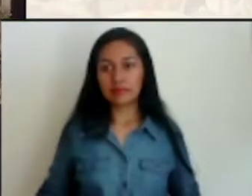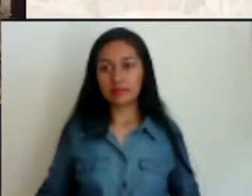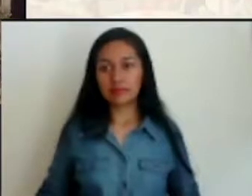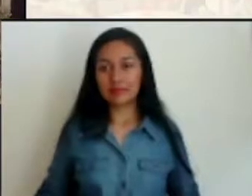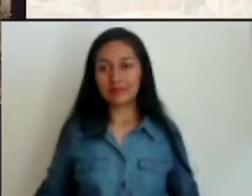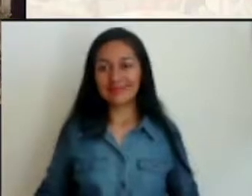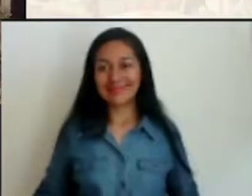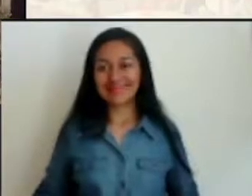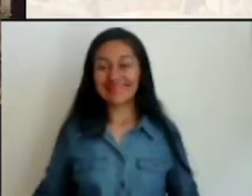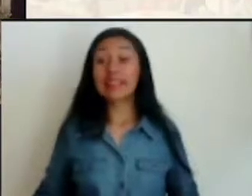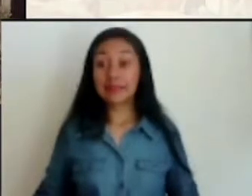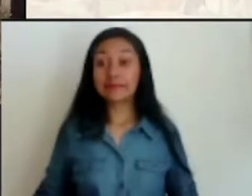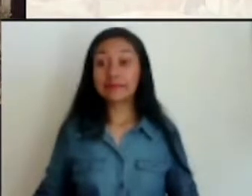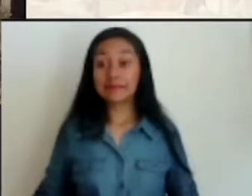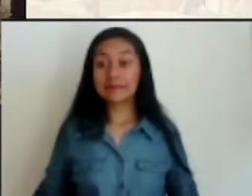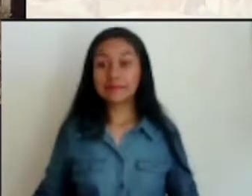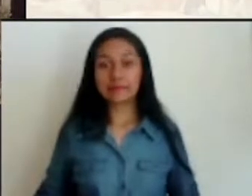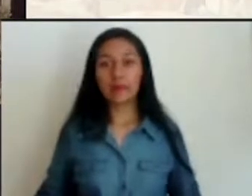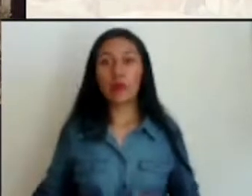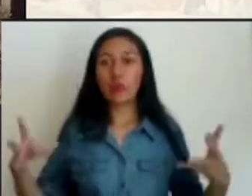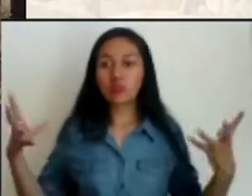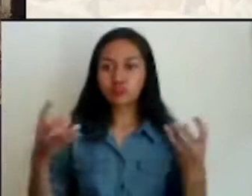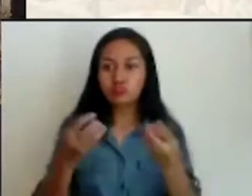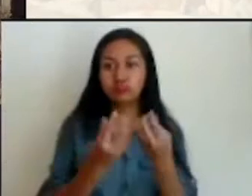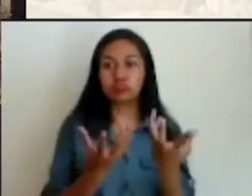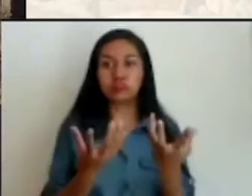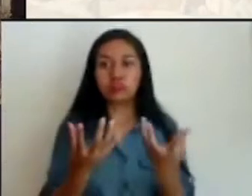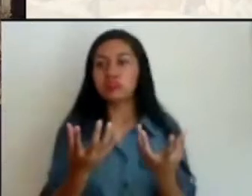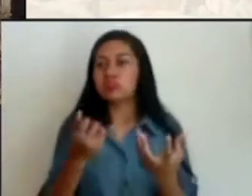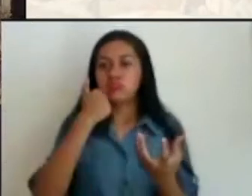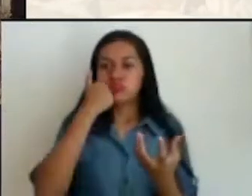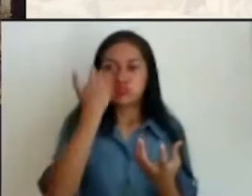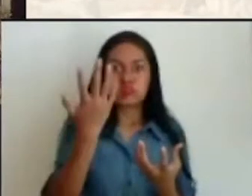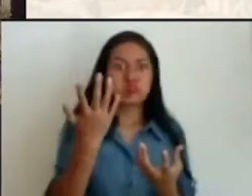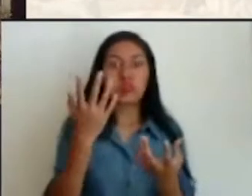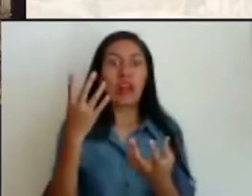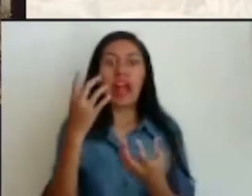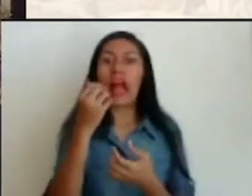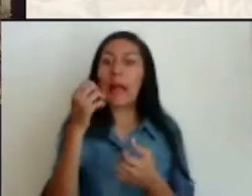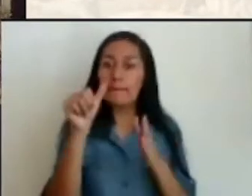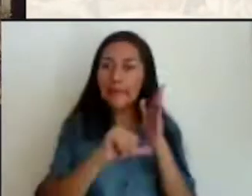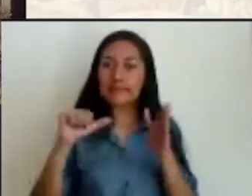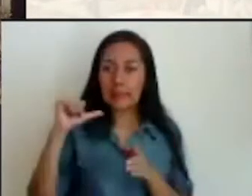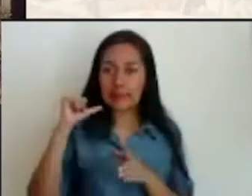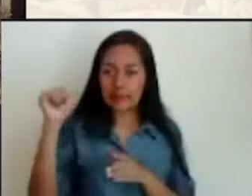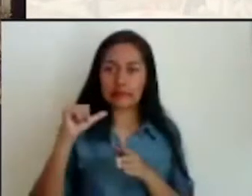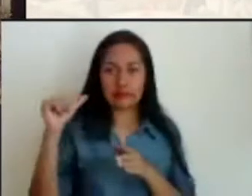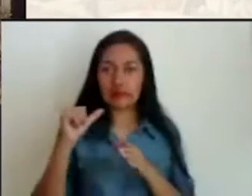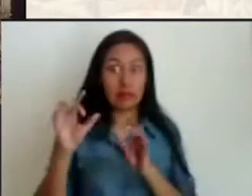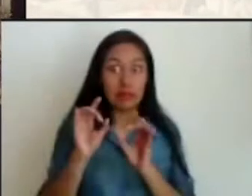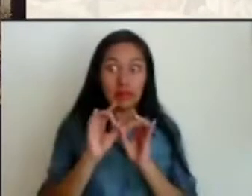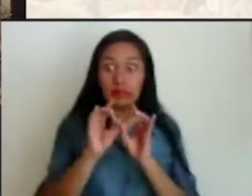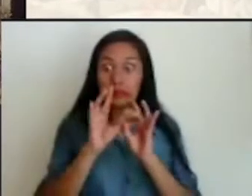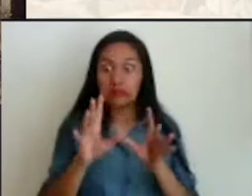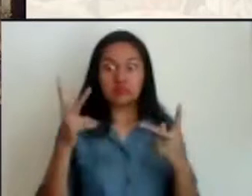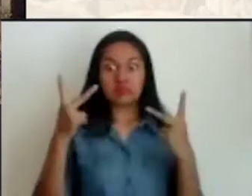Se celebró una procesión en abril inmediatamente para celebrar el fin de la peste y luego se